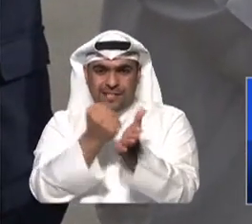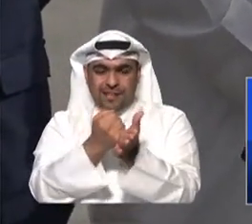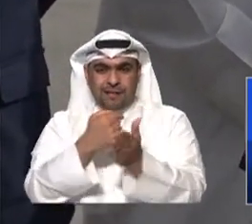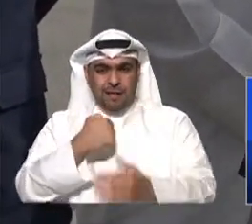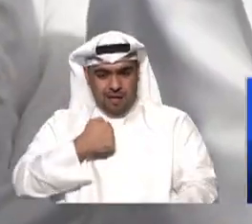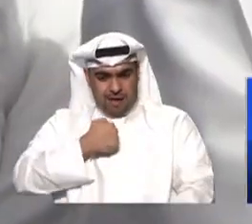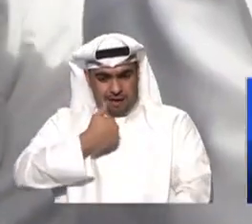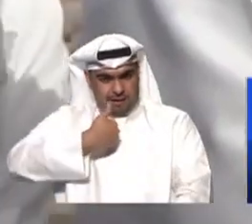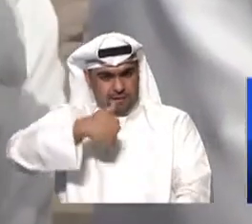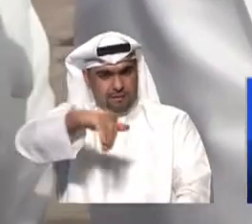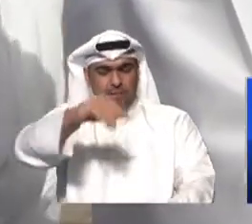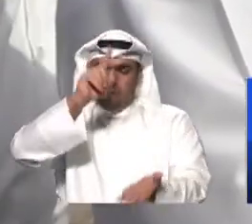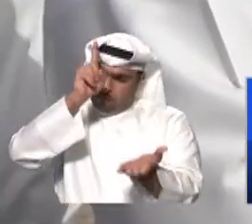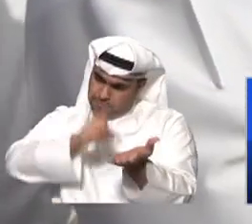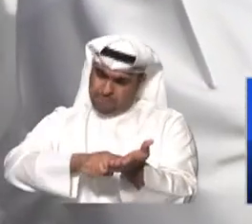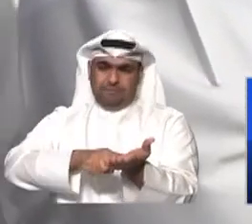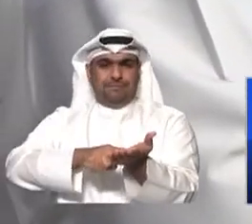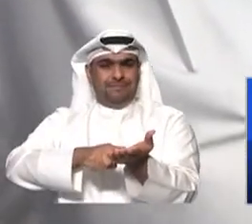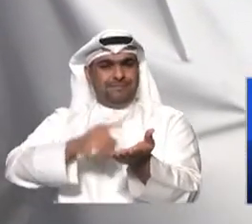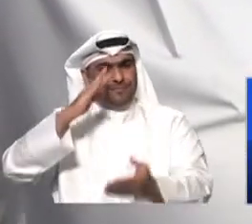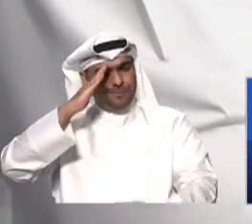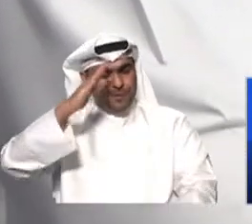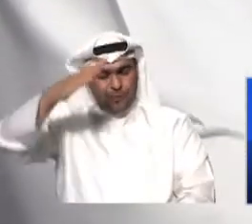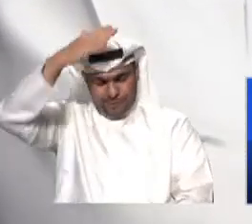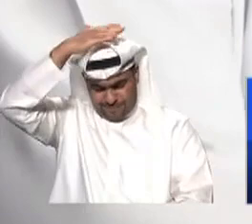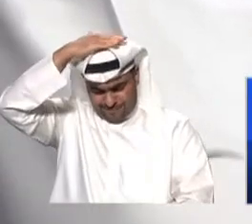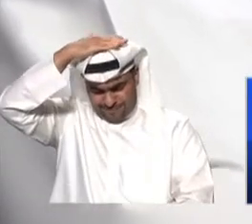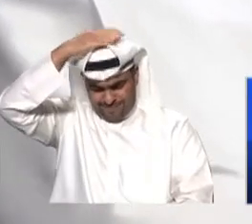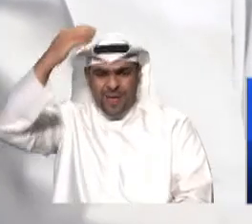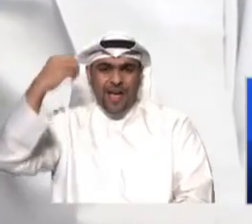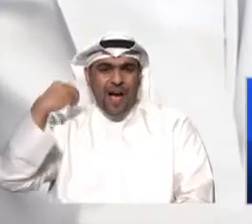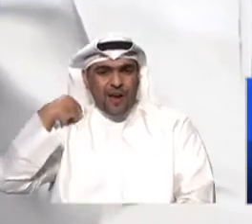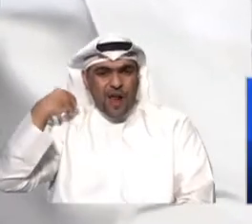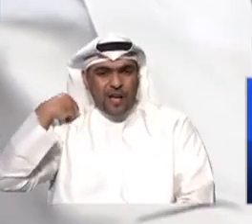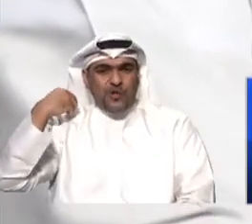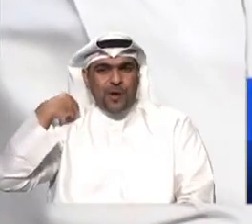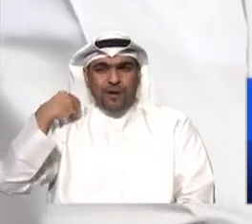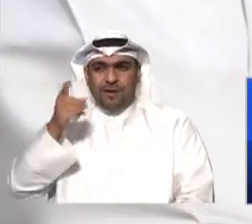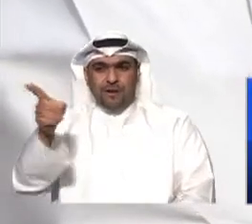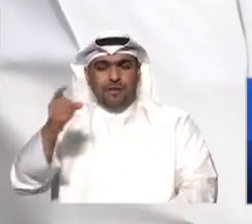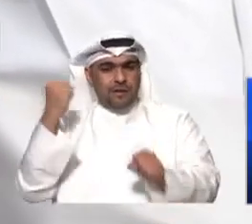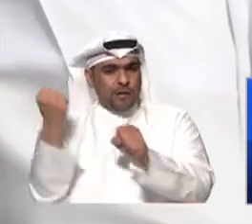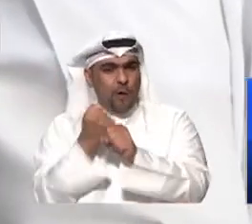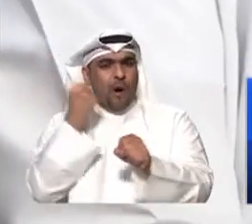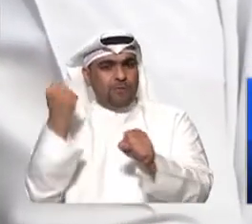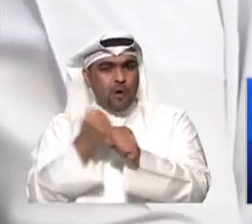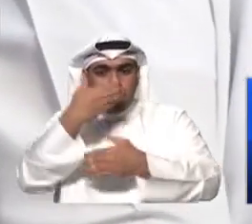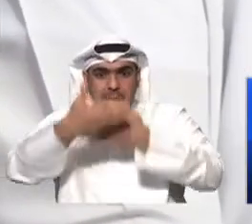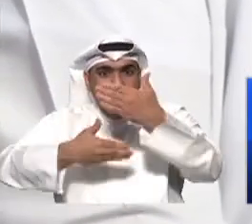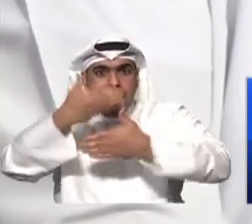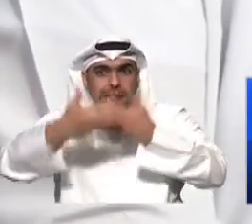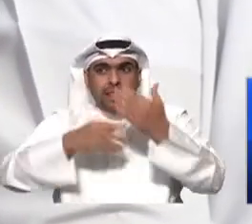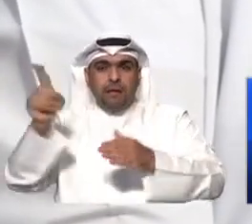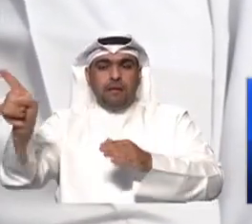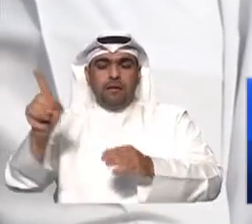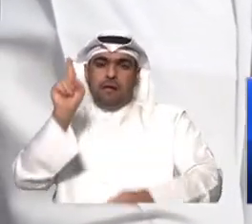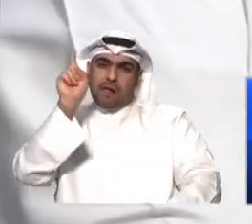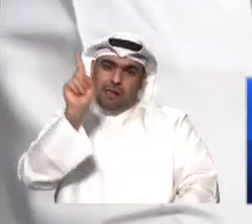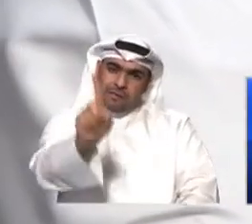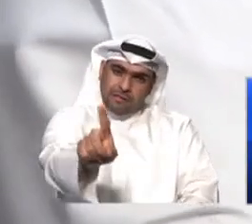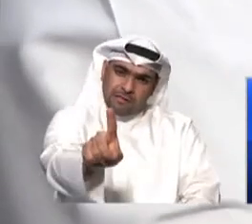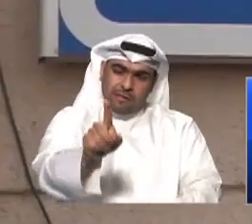فلذلك اهتمينا بالقيام في زيارتهم ونقل المباركة لهم في أول